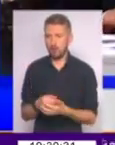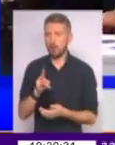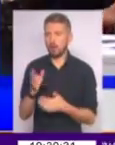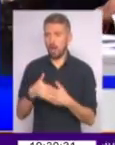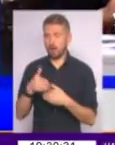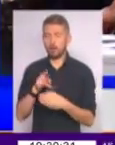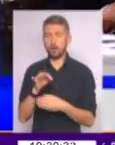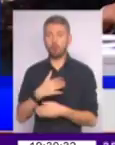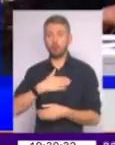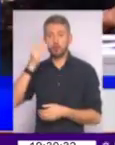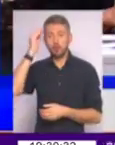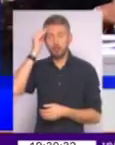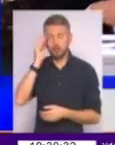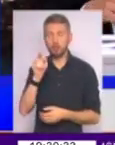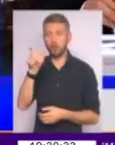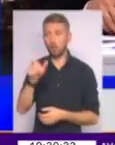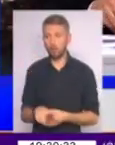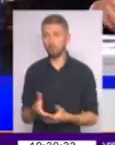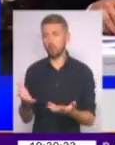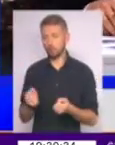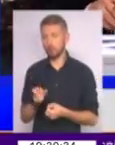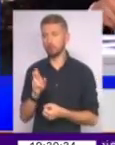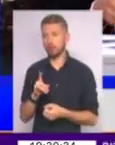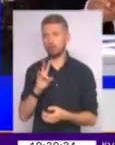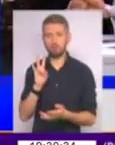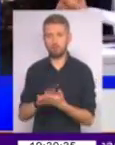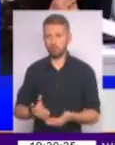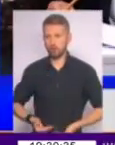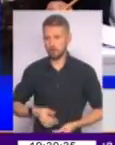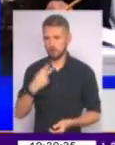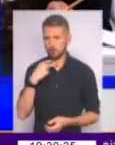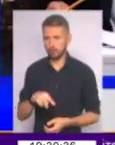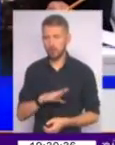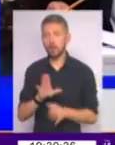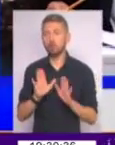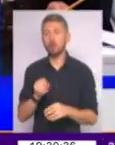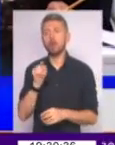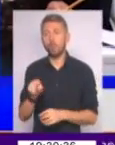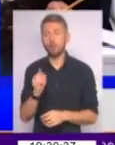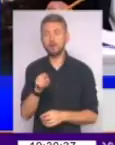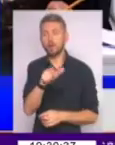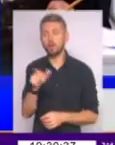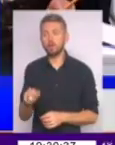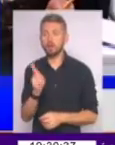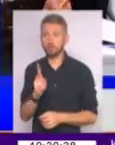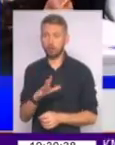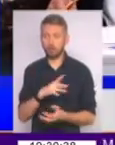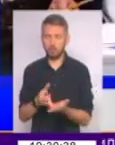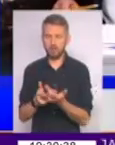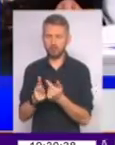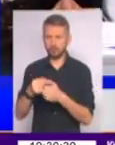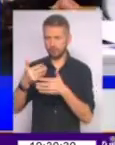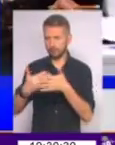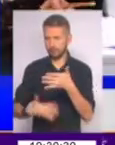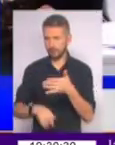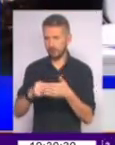в моєму точці зрения, да, він отримав би пожизненне. Не тільки він, тих людей, які були перечислені там